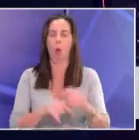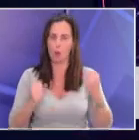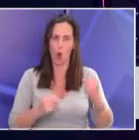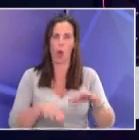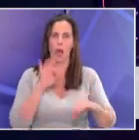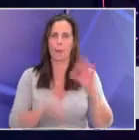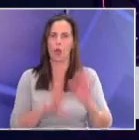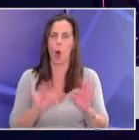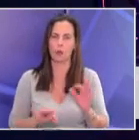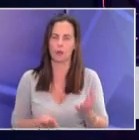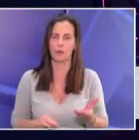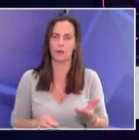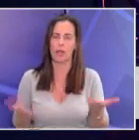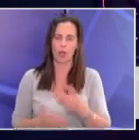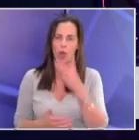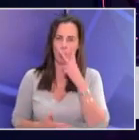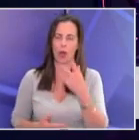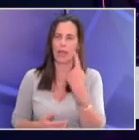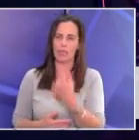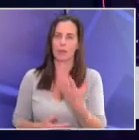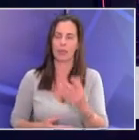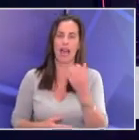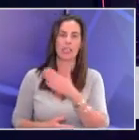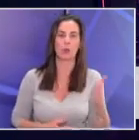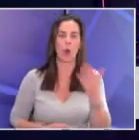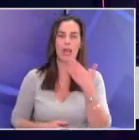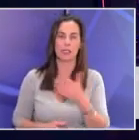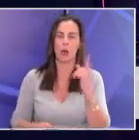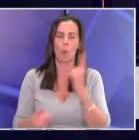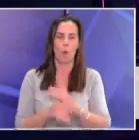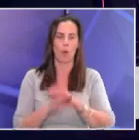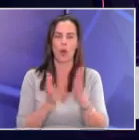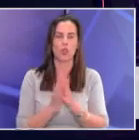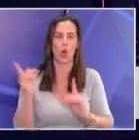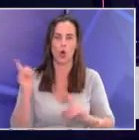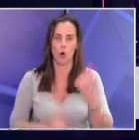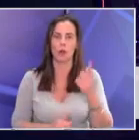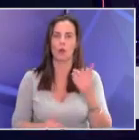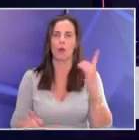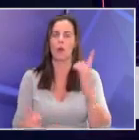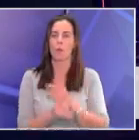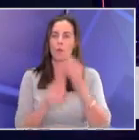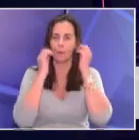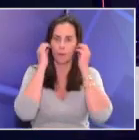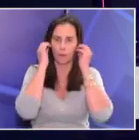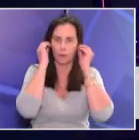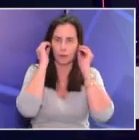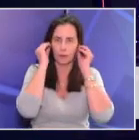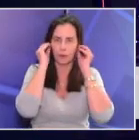האלו. איך את רואה את עצמכם, את השמאל הישראלי, מול כל מה שקורה, מול